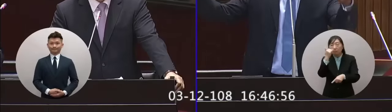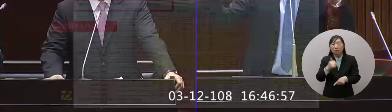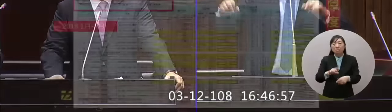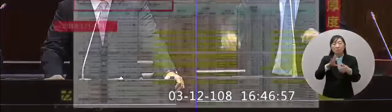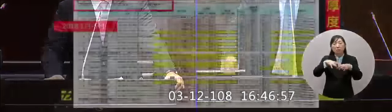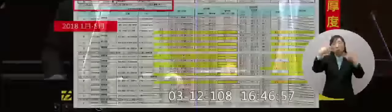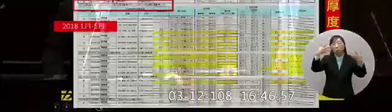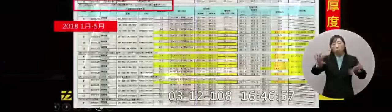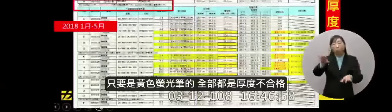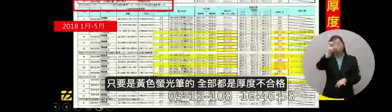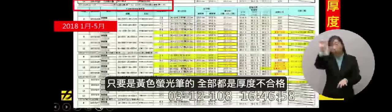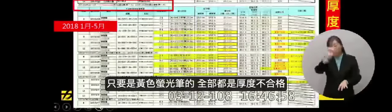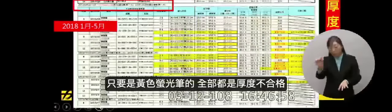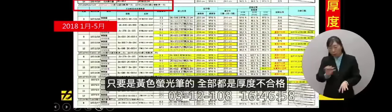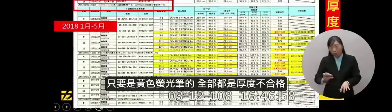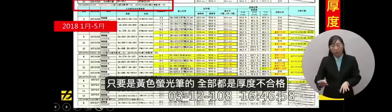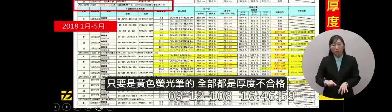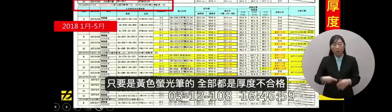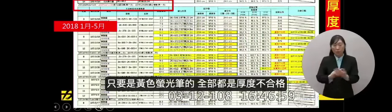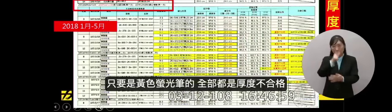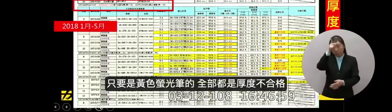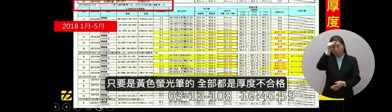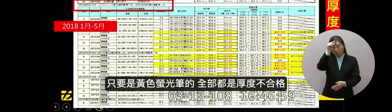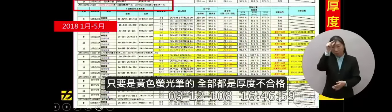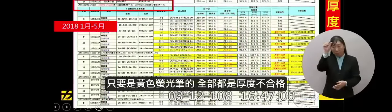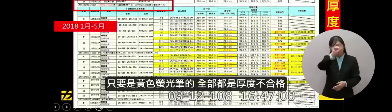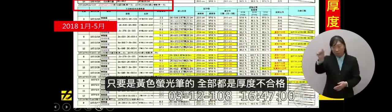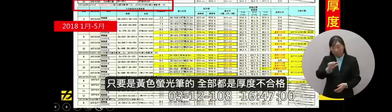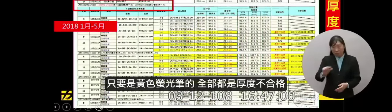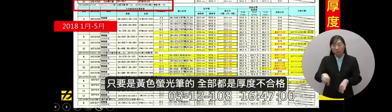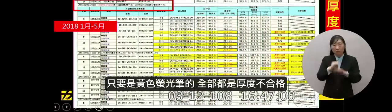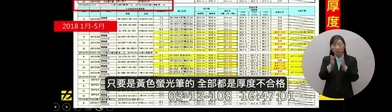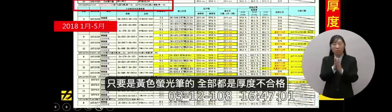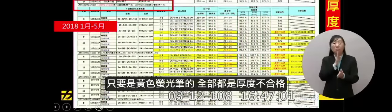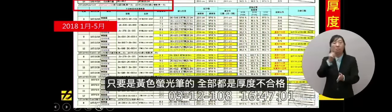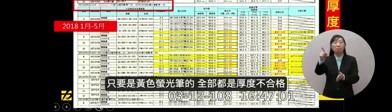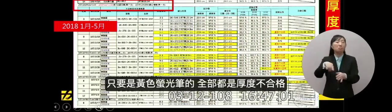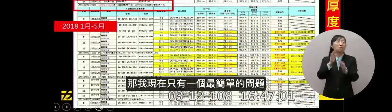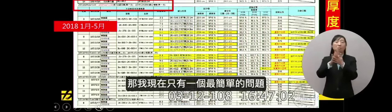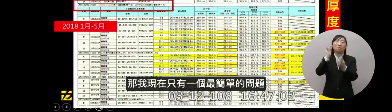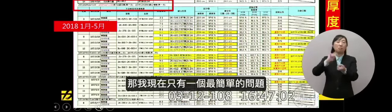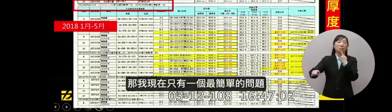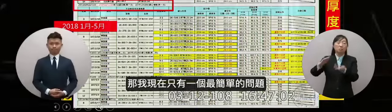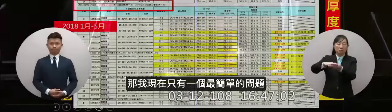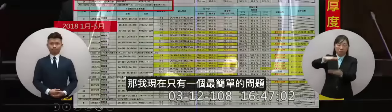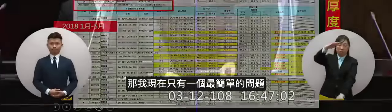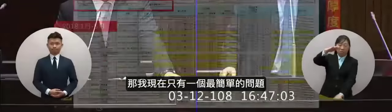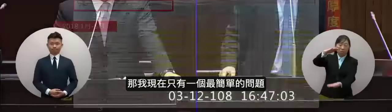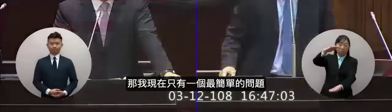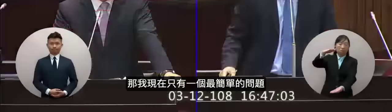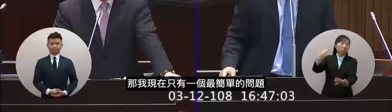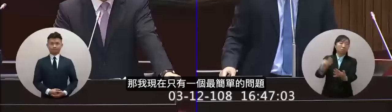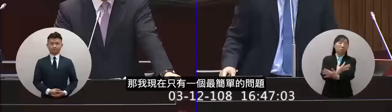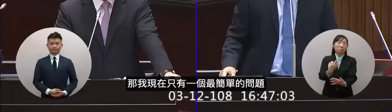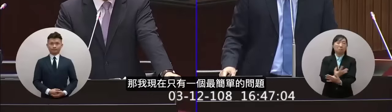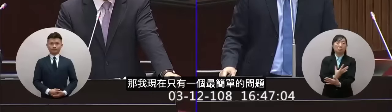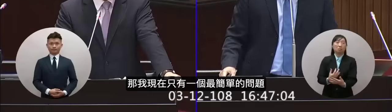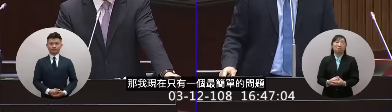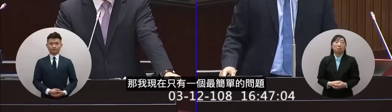为太多了啦。你只要是黄色荧光笔的，全部都是厚度不合格。那我现在只有一个最简单的